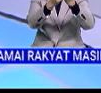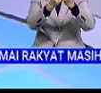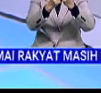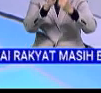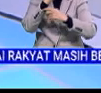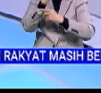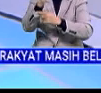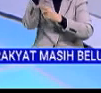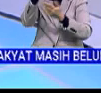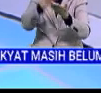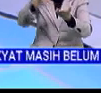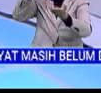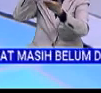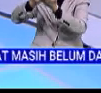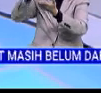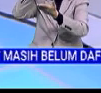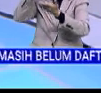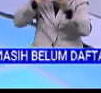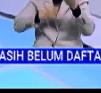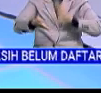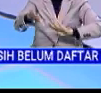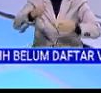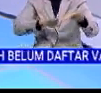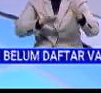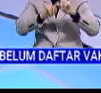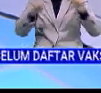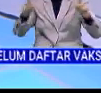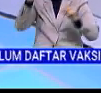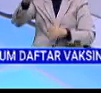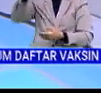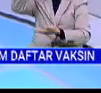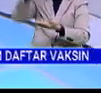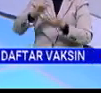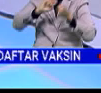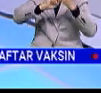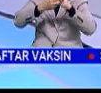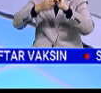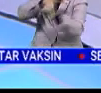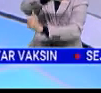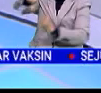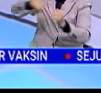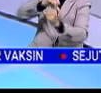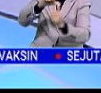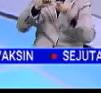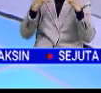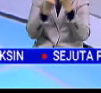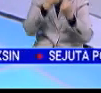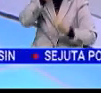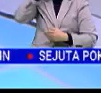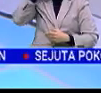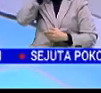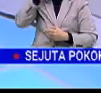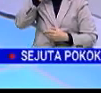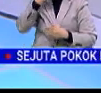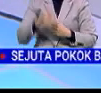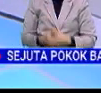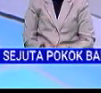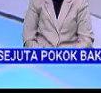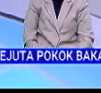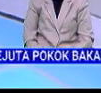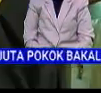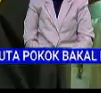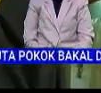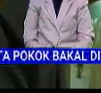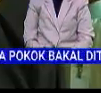kepada penguasaan ilmu seni silat semata-mata tetapi untuk mengurangkan masalah sosial dalam kalangan anak muda.